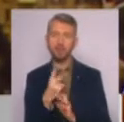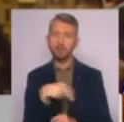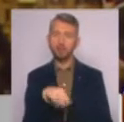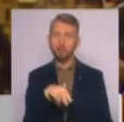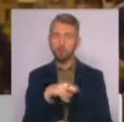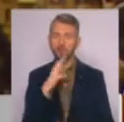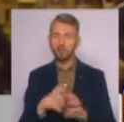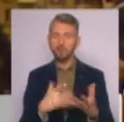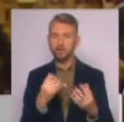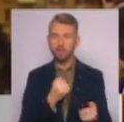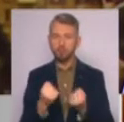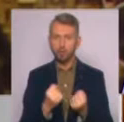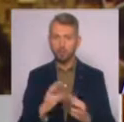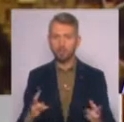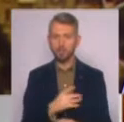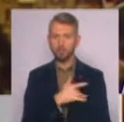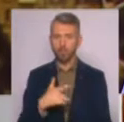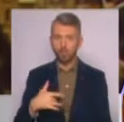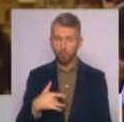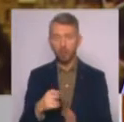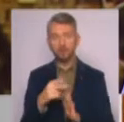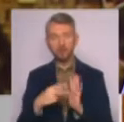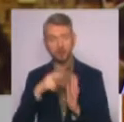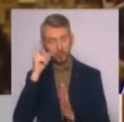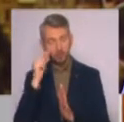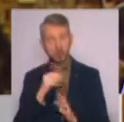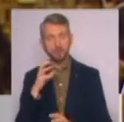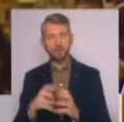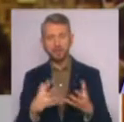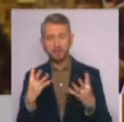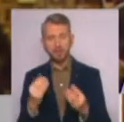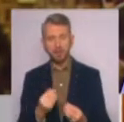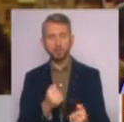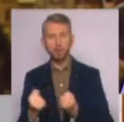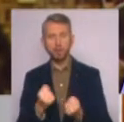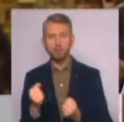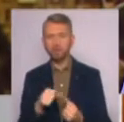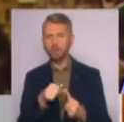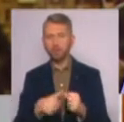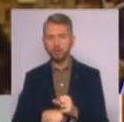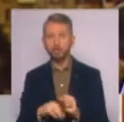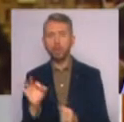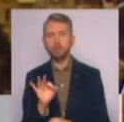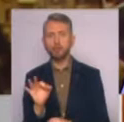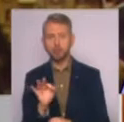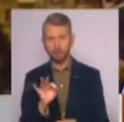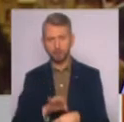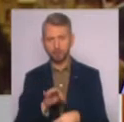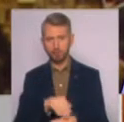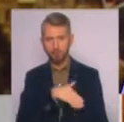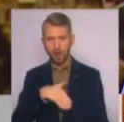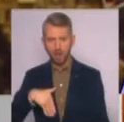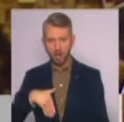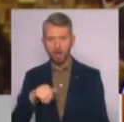день боротьби з пневмонією. 17 – Всесвітній день боротьби з хронічним обструктивним захворюванням легень. А з 13